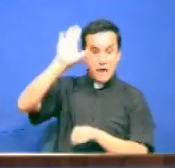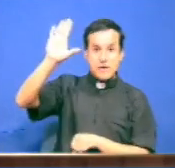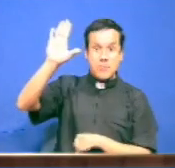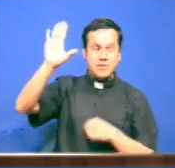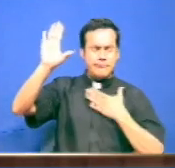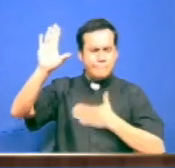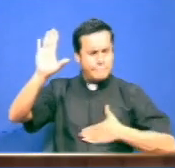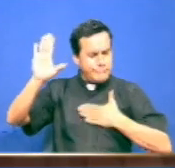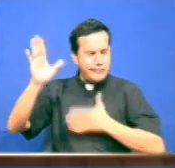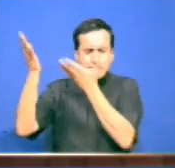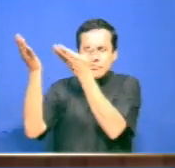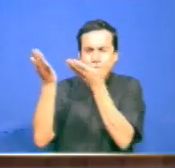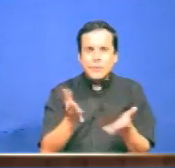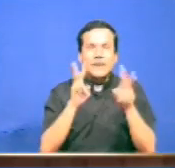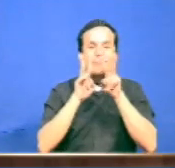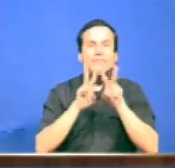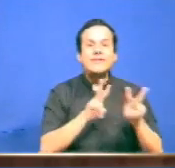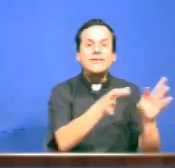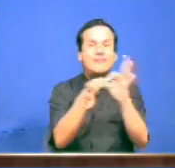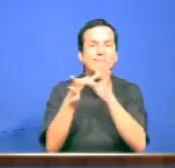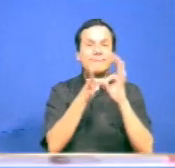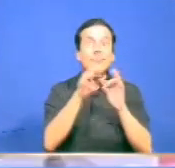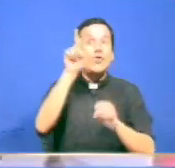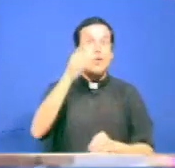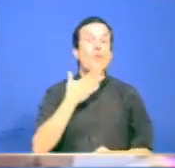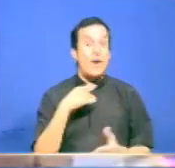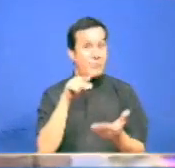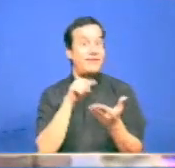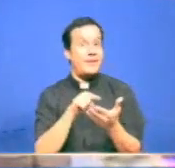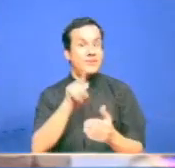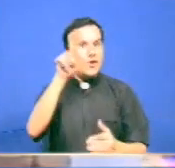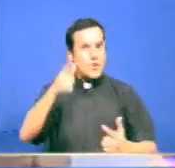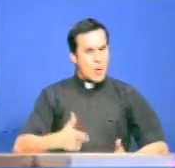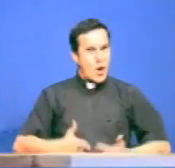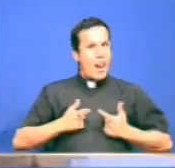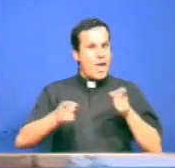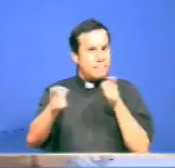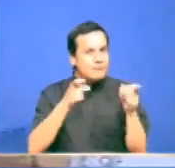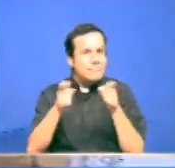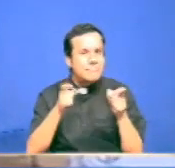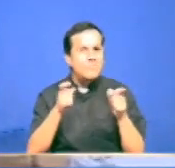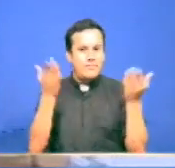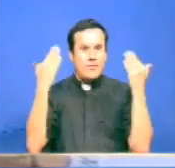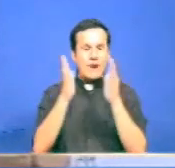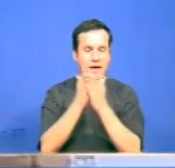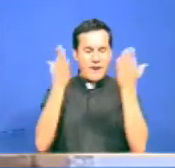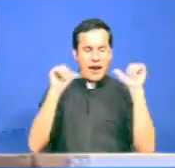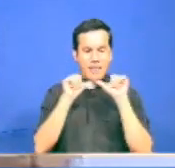na ulijalia amani na umoja kama alivyo mapenzi yako, unayeishi na kutawala daima na